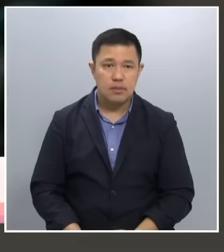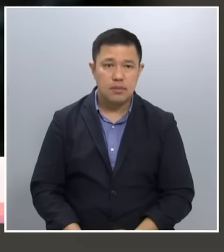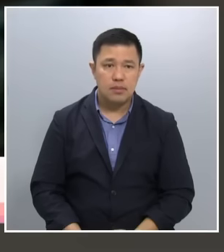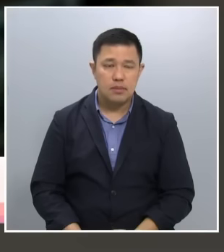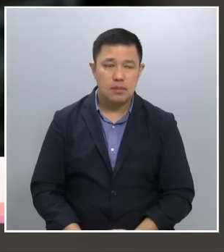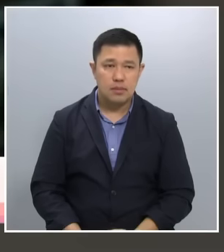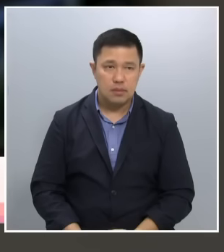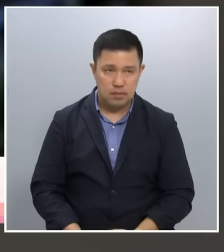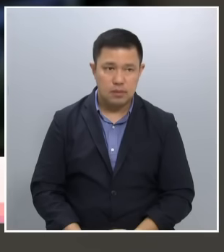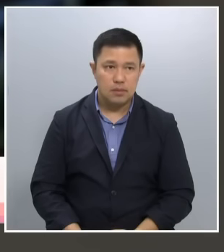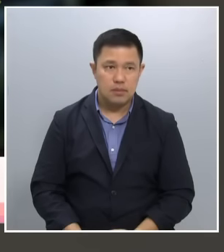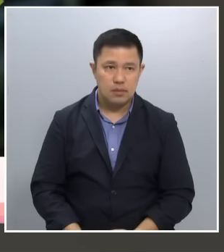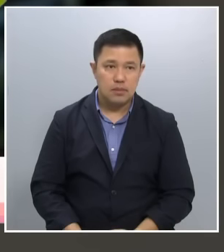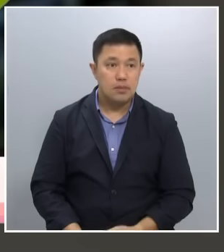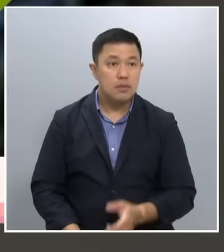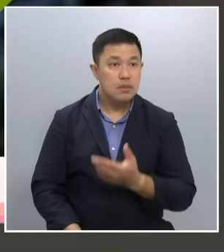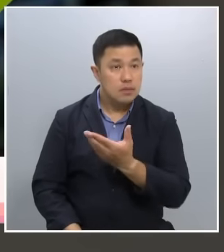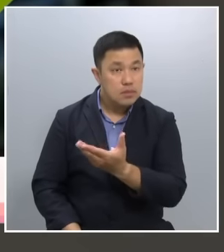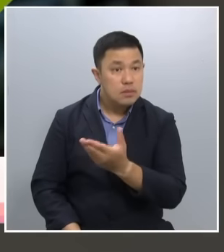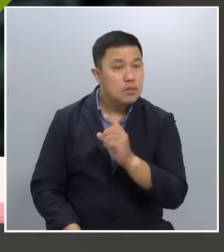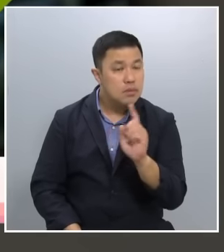นี่ฮะคุณผู้ชมครับตามนี้เลยครับปรากฏว่า